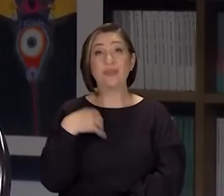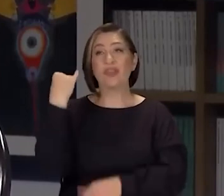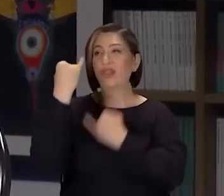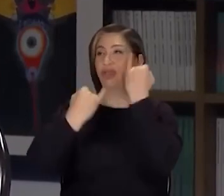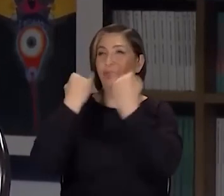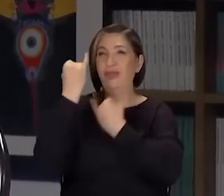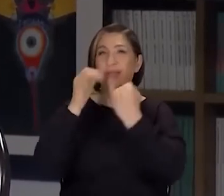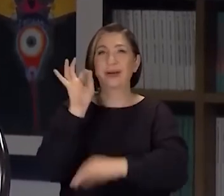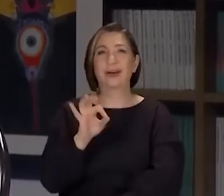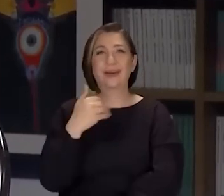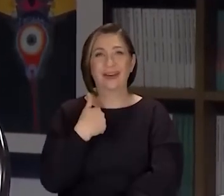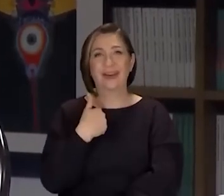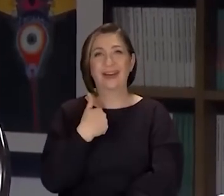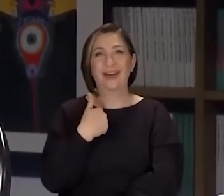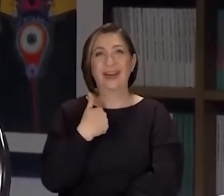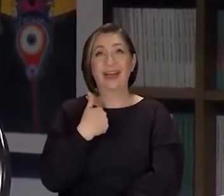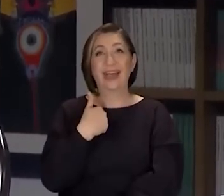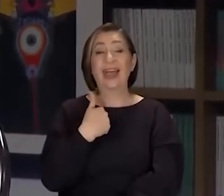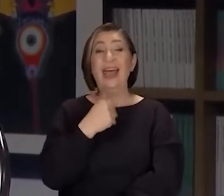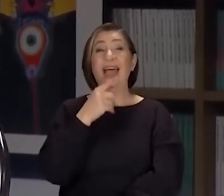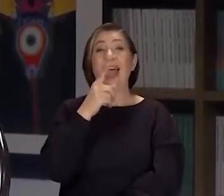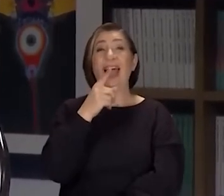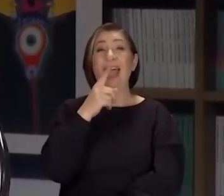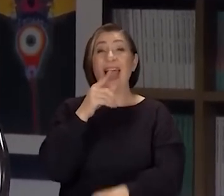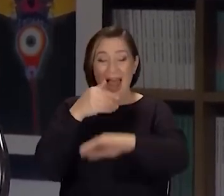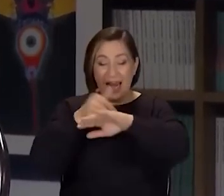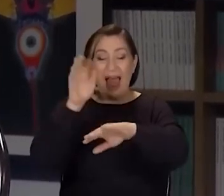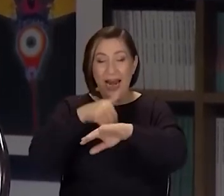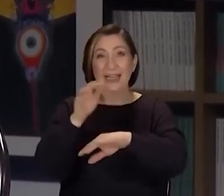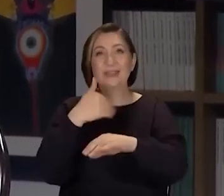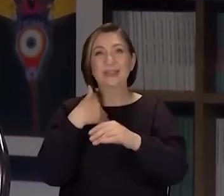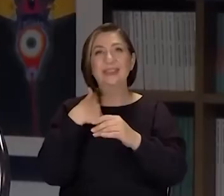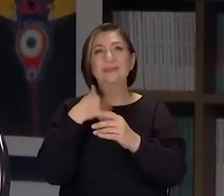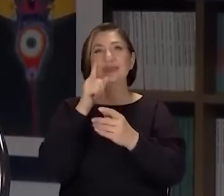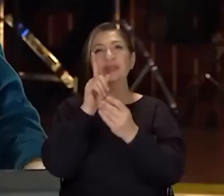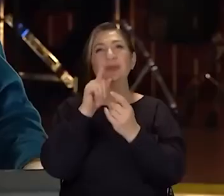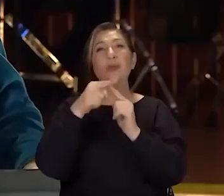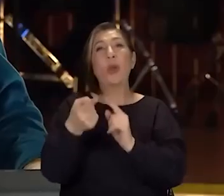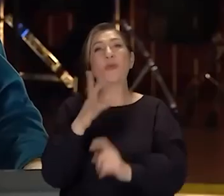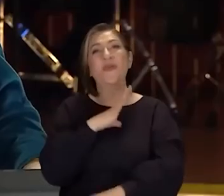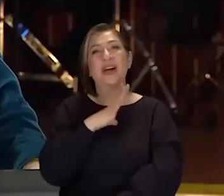dalga geçiyor benimle. İşte ellerinizden yalar bir torunum var diye. Evde bir köpek var benim.